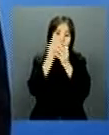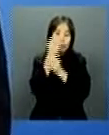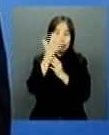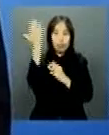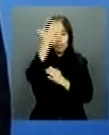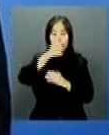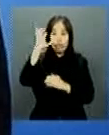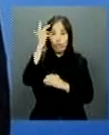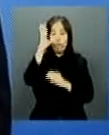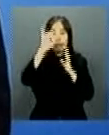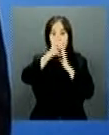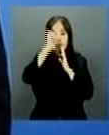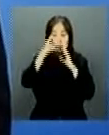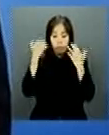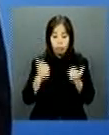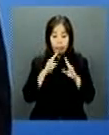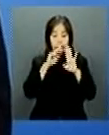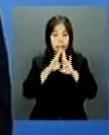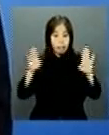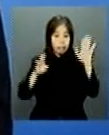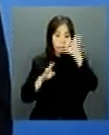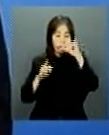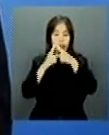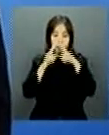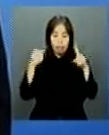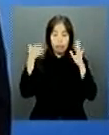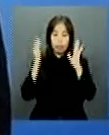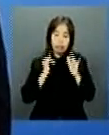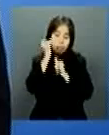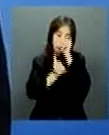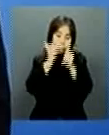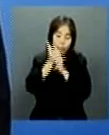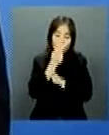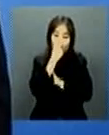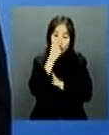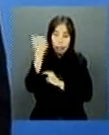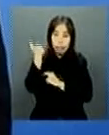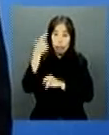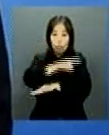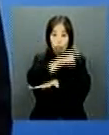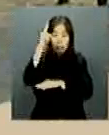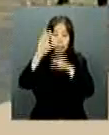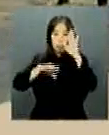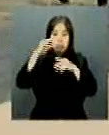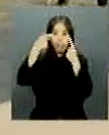แม้ตอนนี้จะยังไม่ได้เปิดอย่างเป็นทางการนะคะแต่ก็มีนักท่องเที่ยวเข้าไปเยี่ยมชมแล้วถึงวันละกว่า 10,000 คนค่